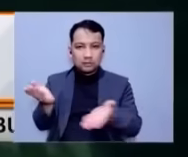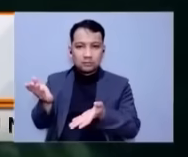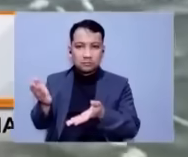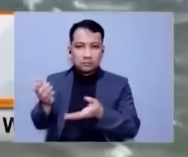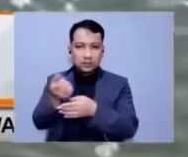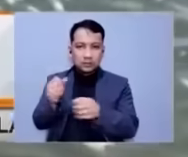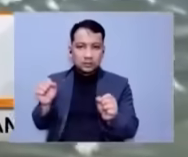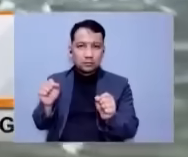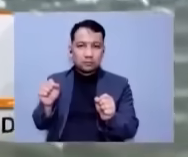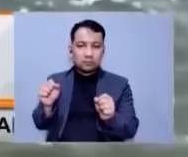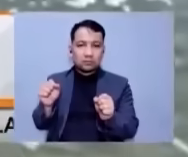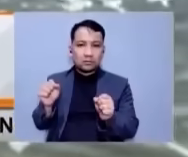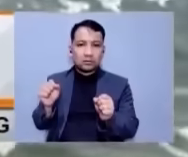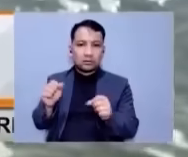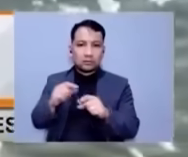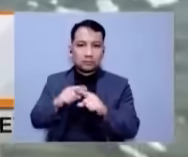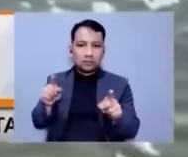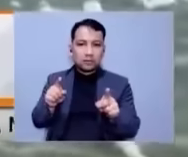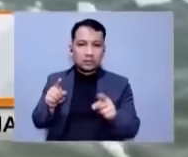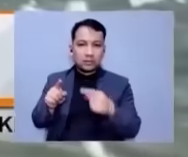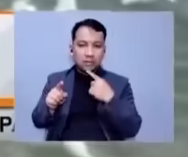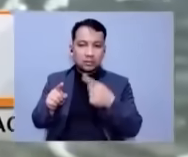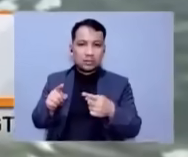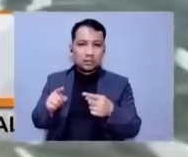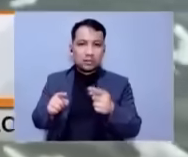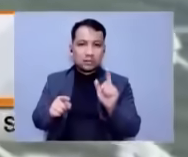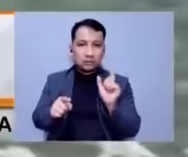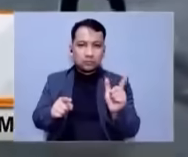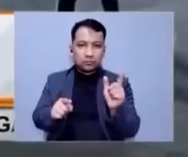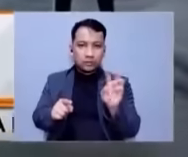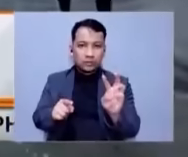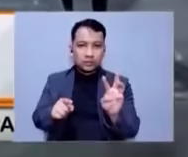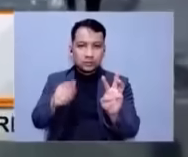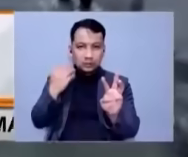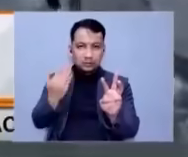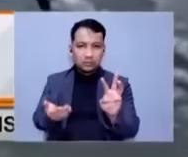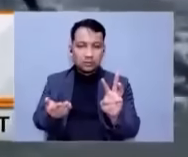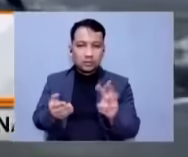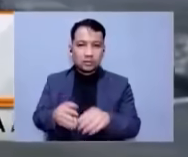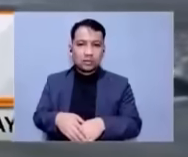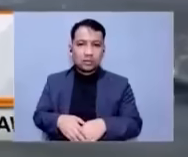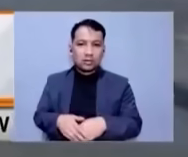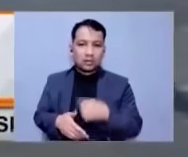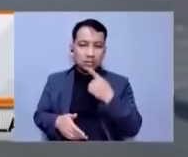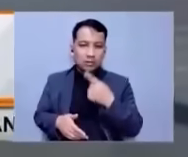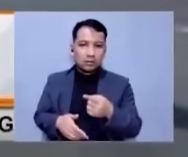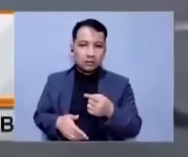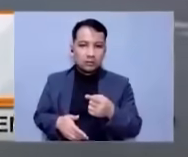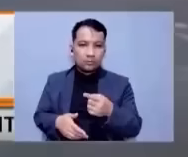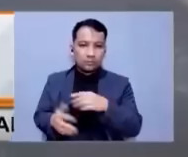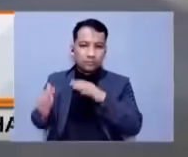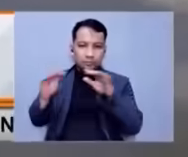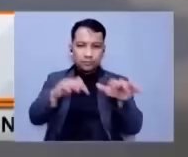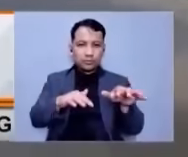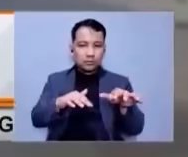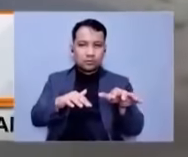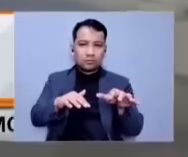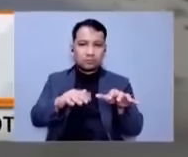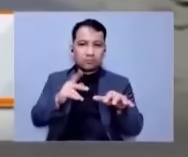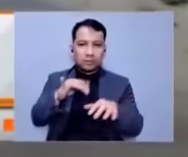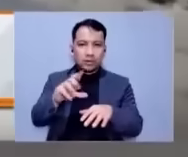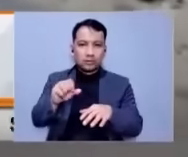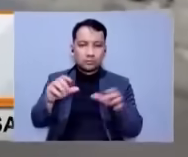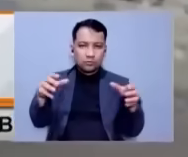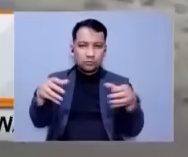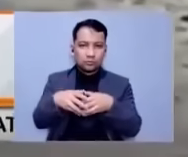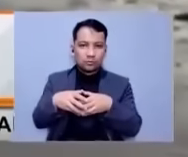balyena. Pero base sa ulat, nasa 26 na ang nasawi. Ayon sa mga otoridad, isa yung uri ng pilot whale. Grupo-grupo raw